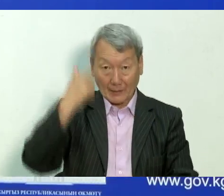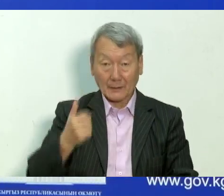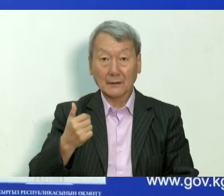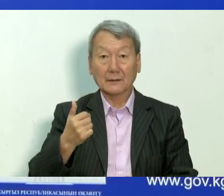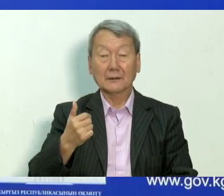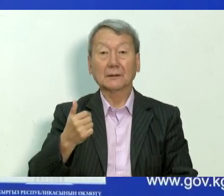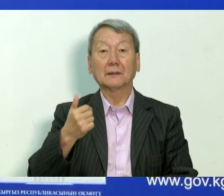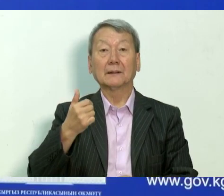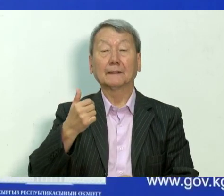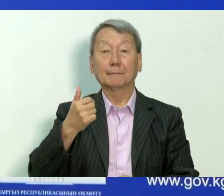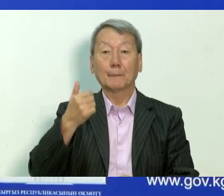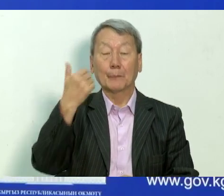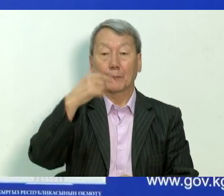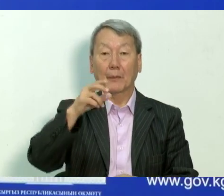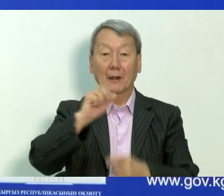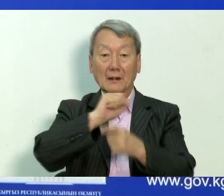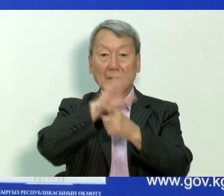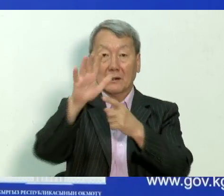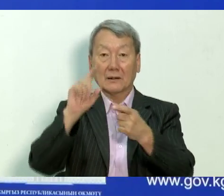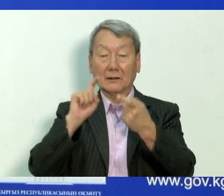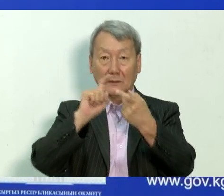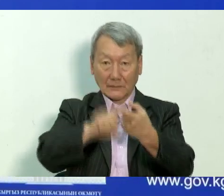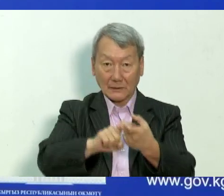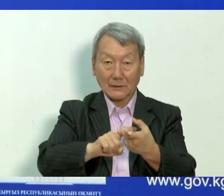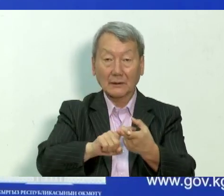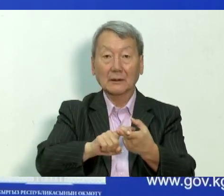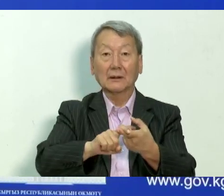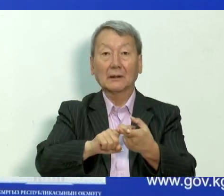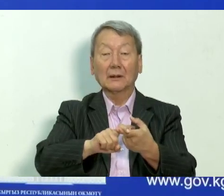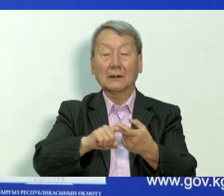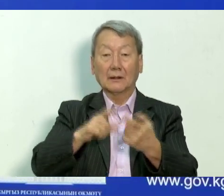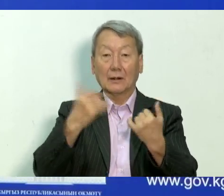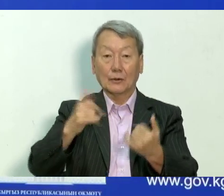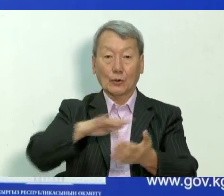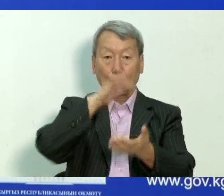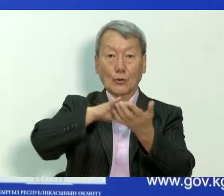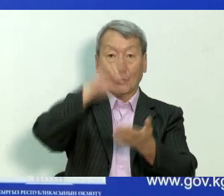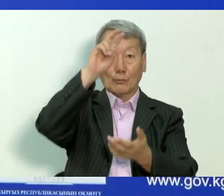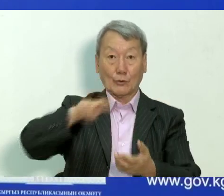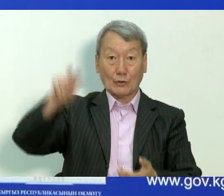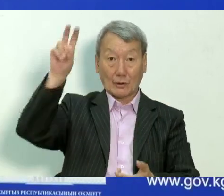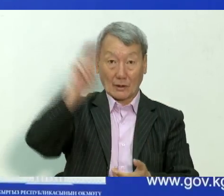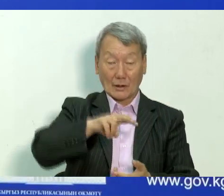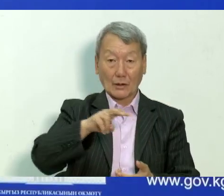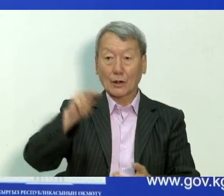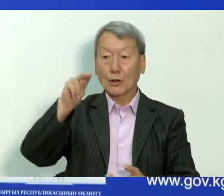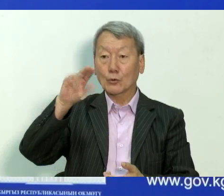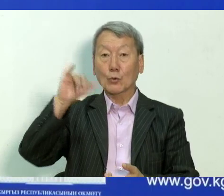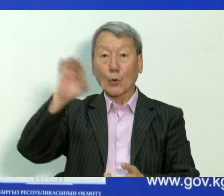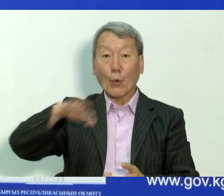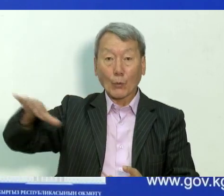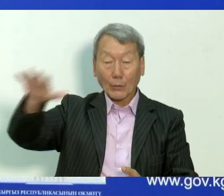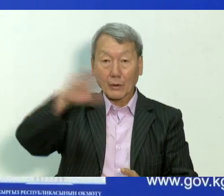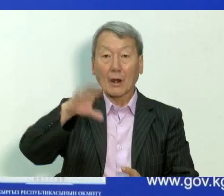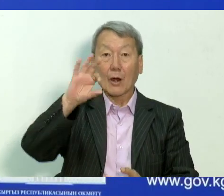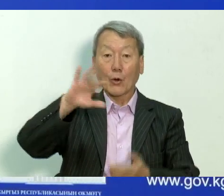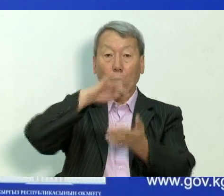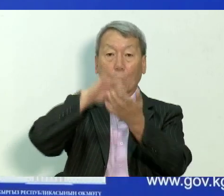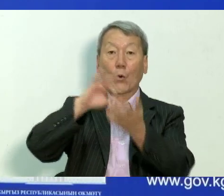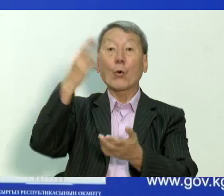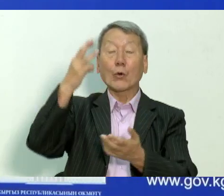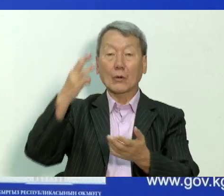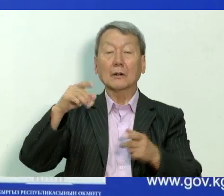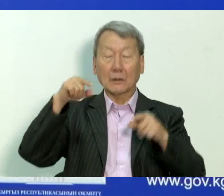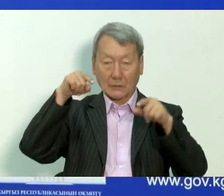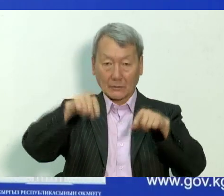билгендей, негизги коронавирустун тарашынын ачагы болуп бүгүнкү күндө Бишкек шаары, Чүй областы, андан кийин Ош шаары ошондой